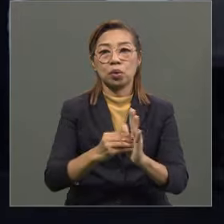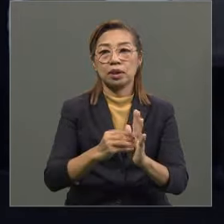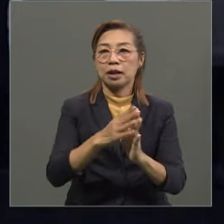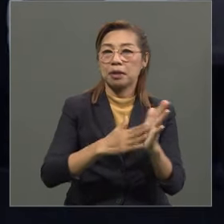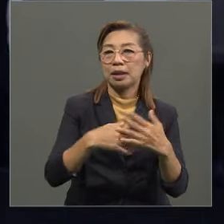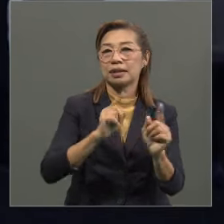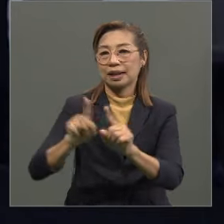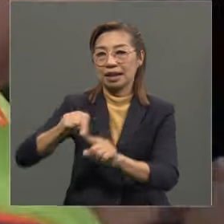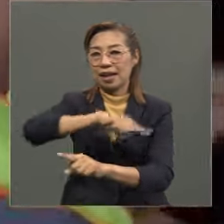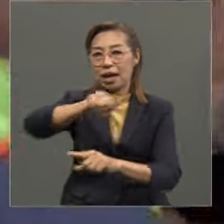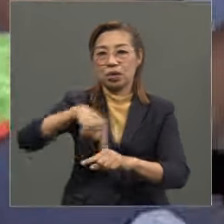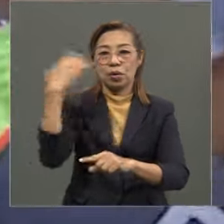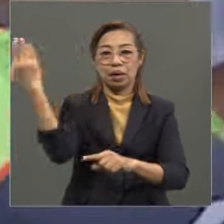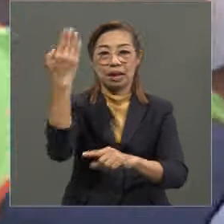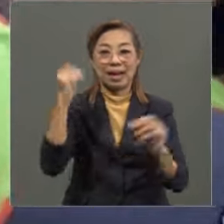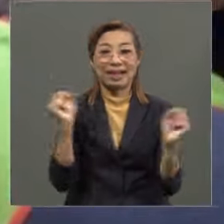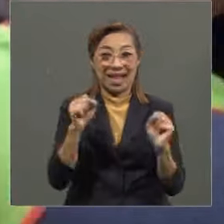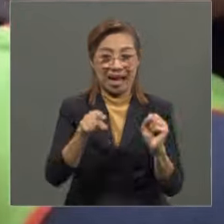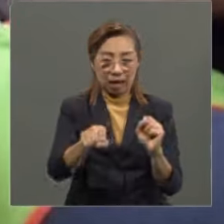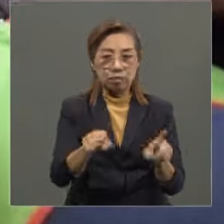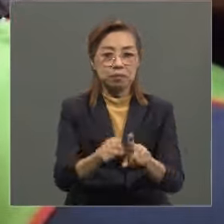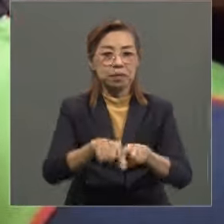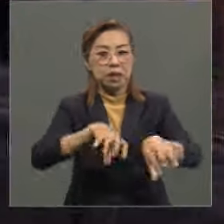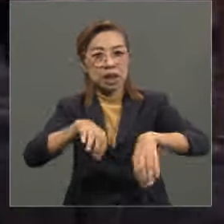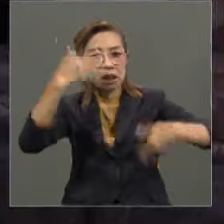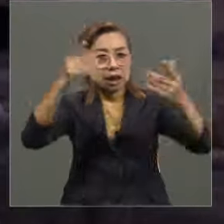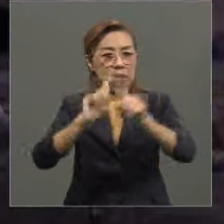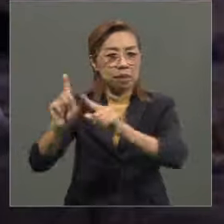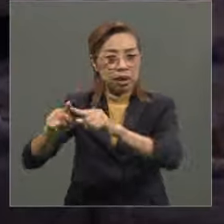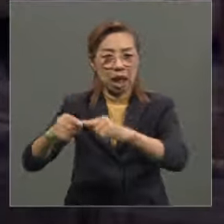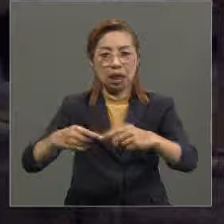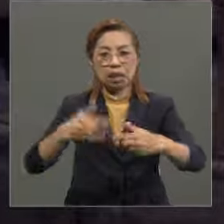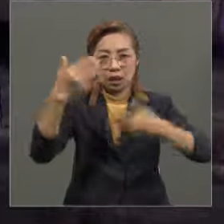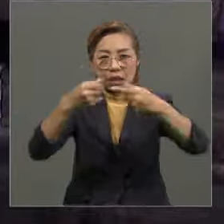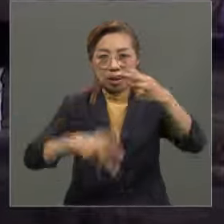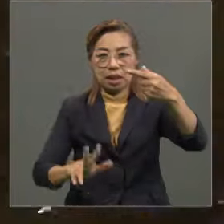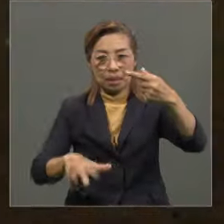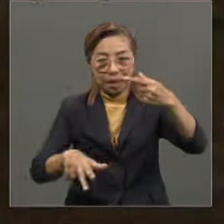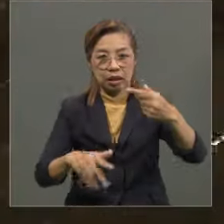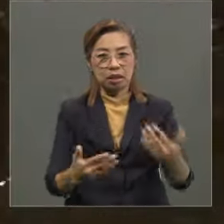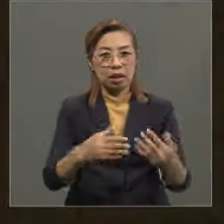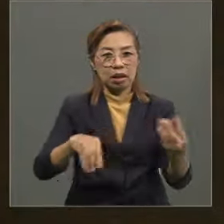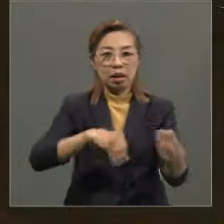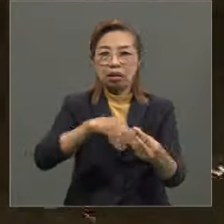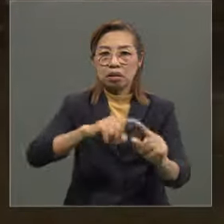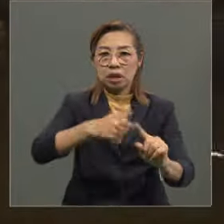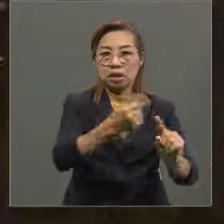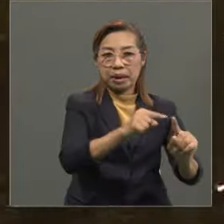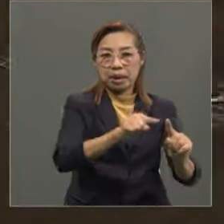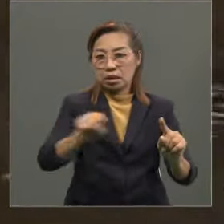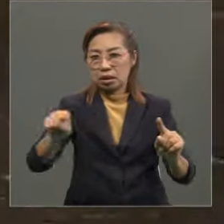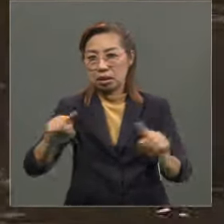Festival2023โดยรวบรวมการจัดงานต่างๆกว่า 3,000งานซึ่งทยอยจัดขึ้นในช่วงดือนพฤศจิกายนถึง